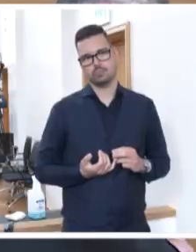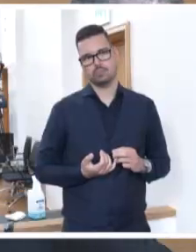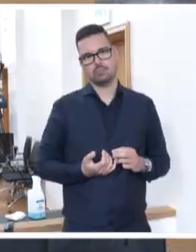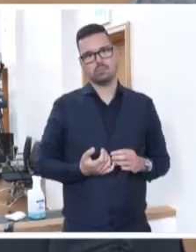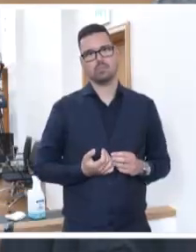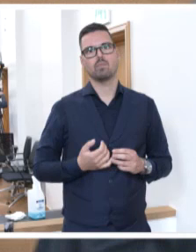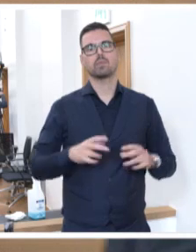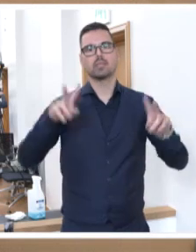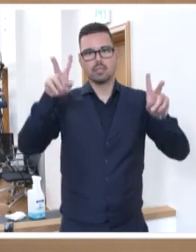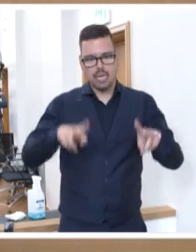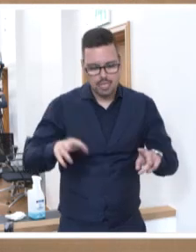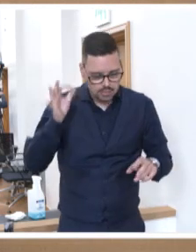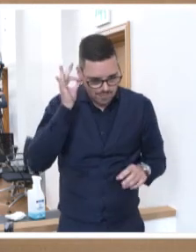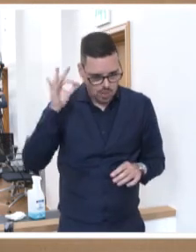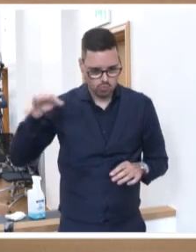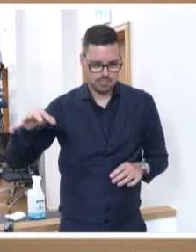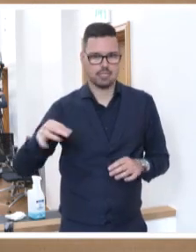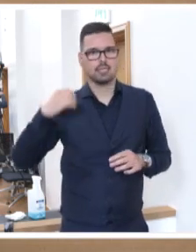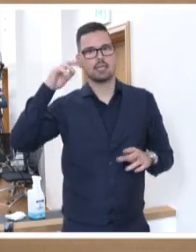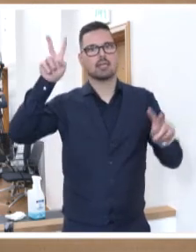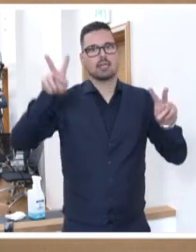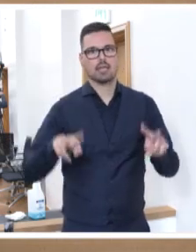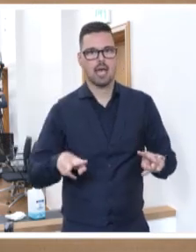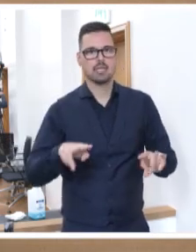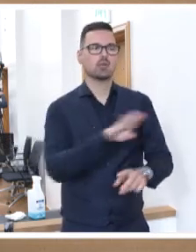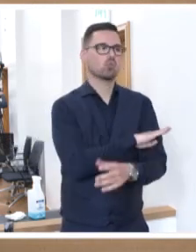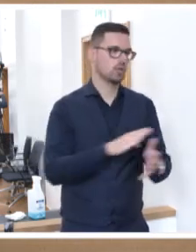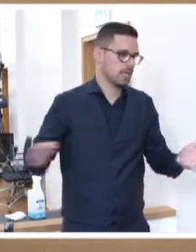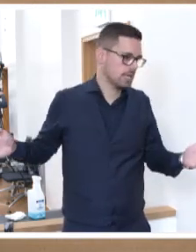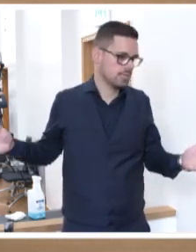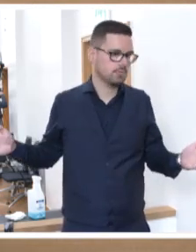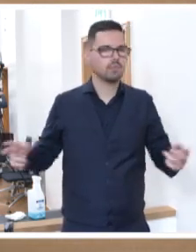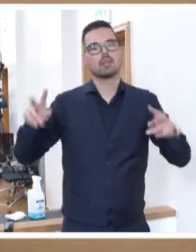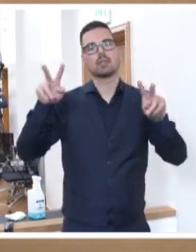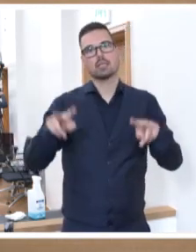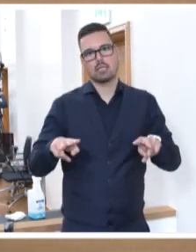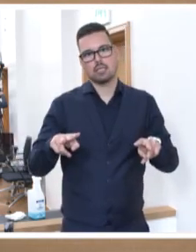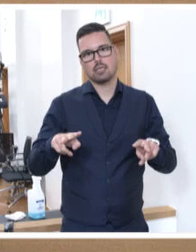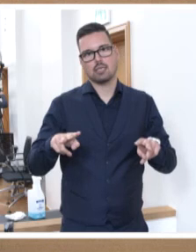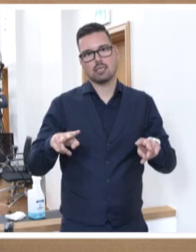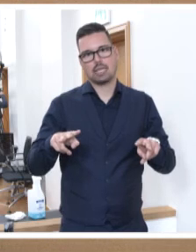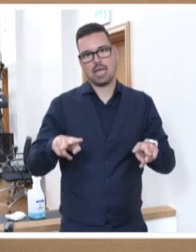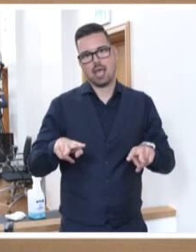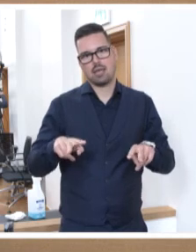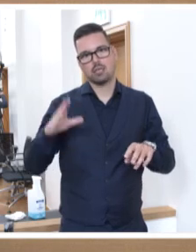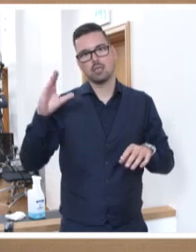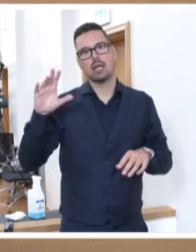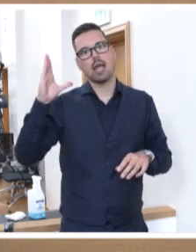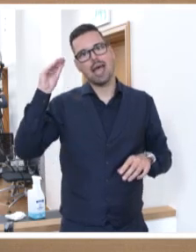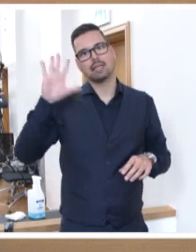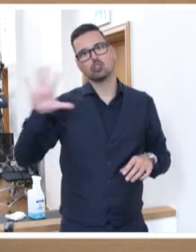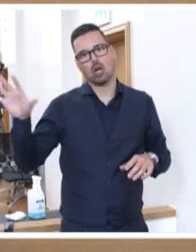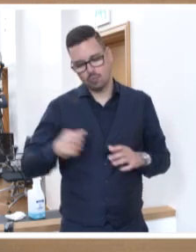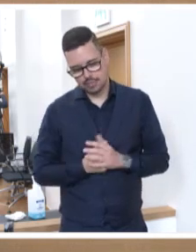Sehr geehrte Frau Präsidentin, sehr geehrte Kolleginnen und Kollegen, sehr geehrter Herr Schaufert. Ihren Antrag